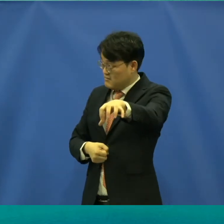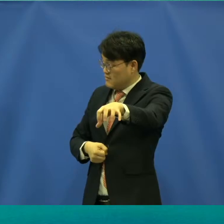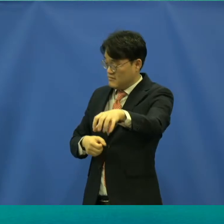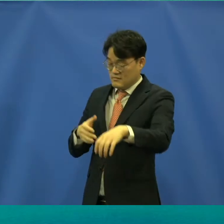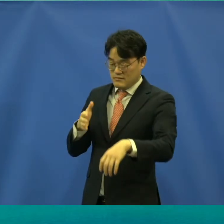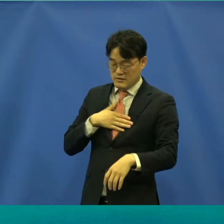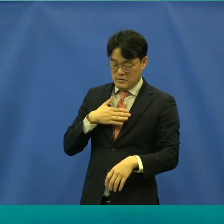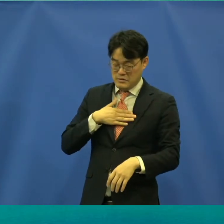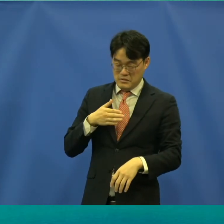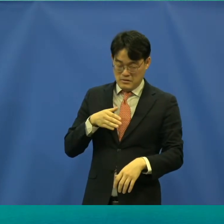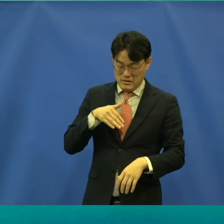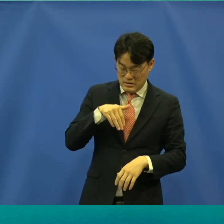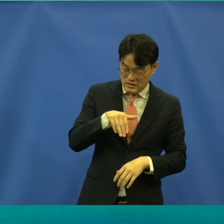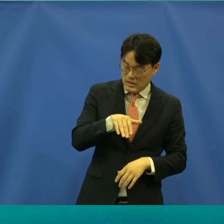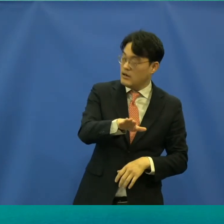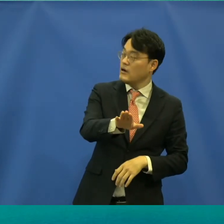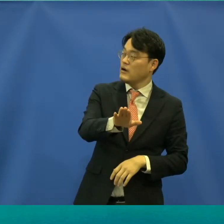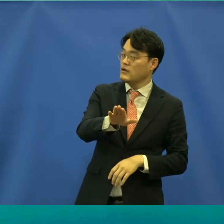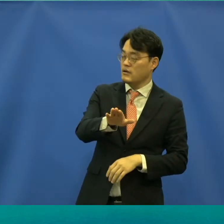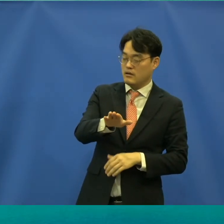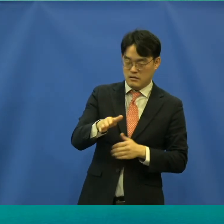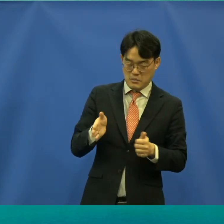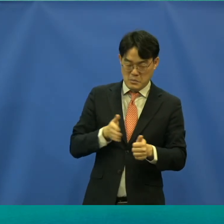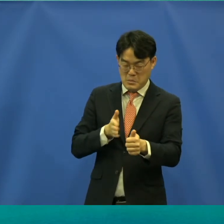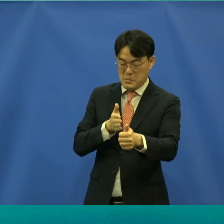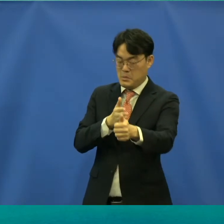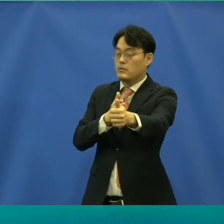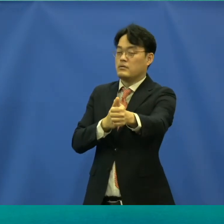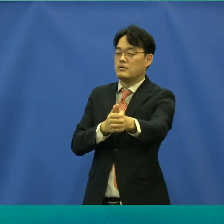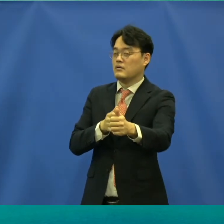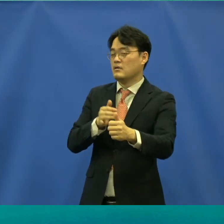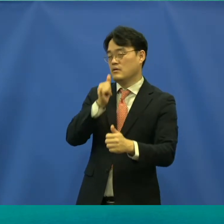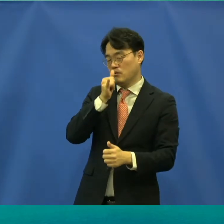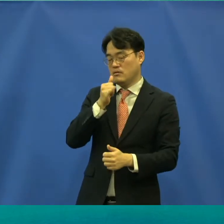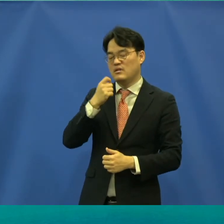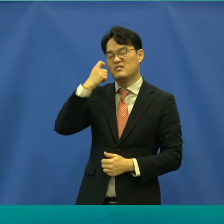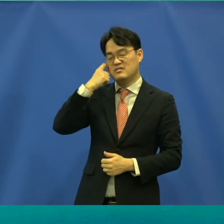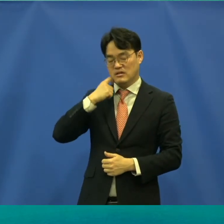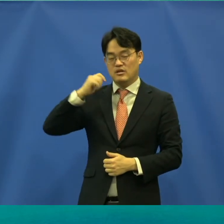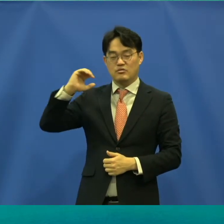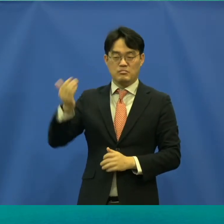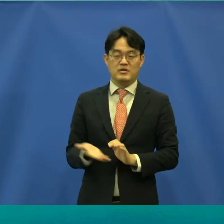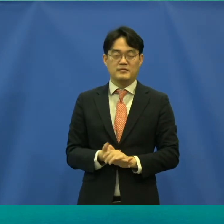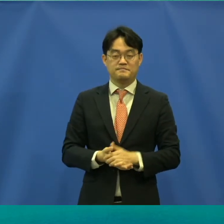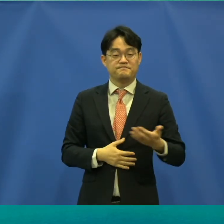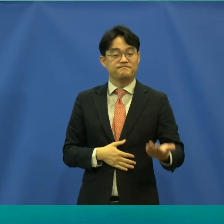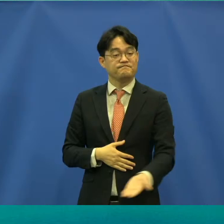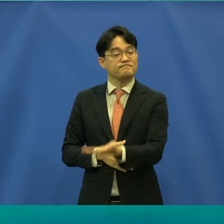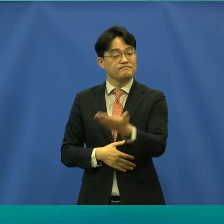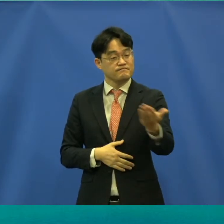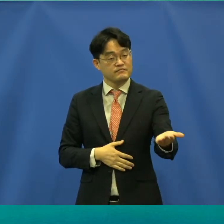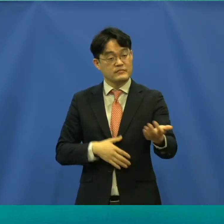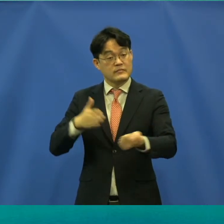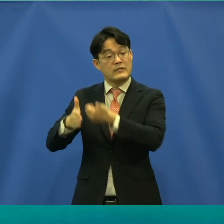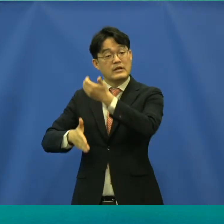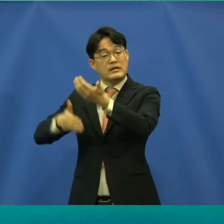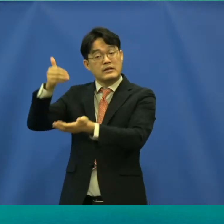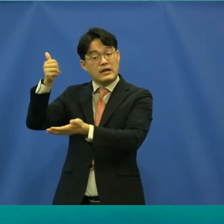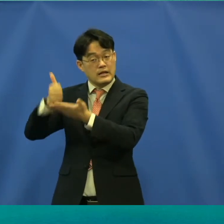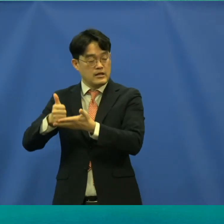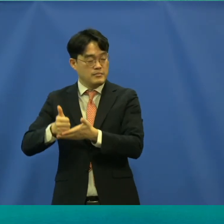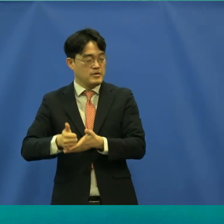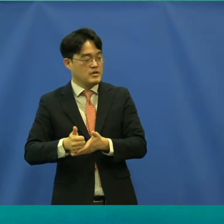마시는 하나님을 만나게 되는 거예요. 사랑하는 성도 여러분, 오늘 우리 모두에게도 하나님이 가라고 하시는 니느웨가 다